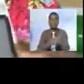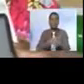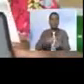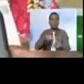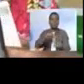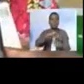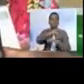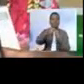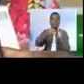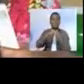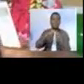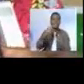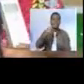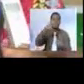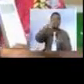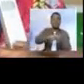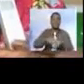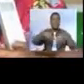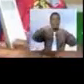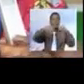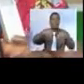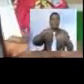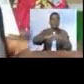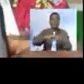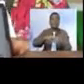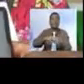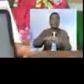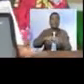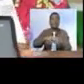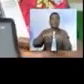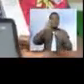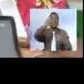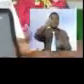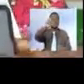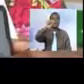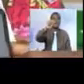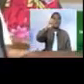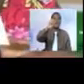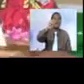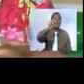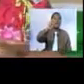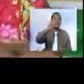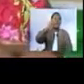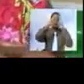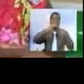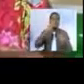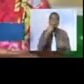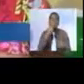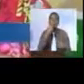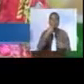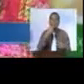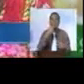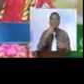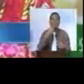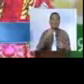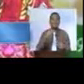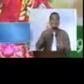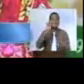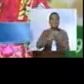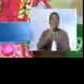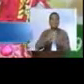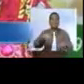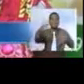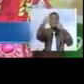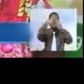tout ce qui se trouve sur le marché de Daoukro, qui est notre chef lieu de département, provient de nos